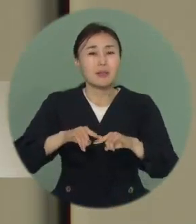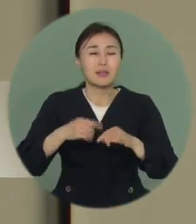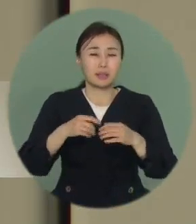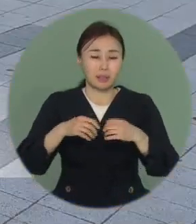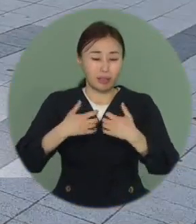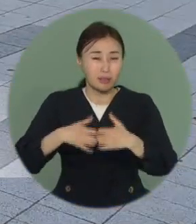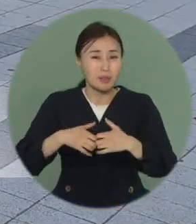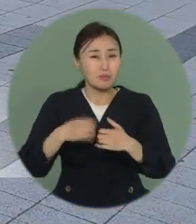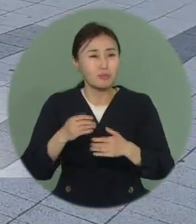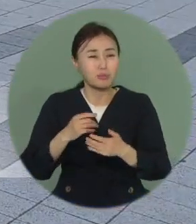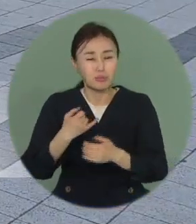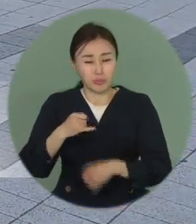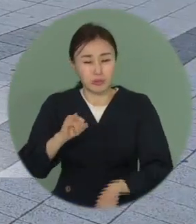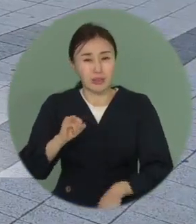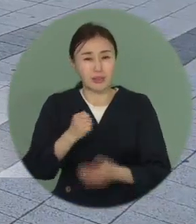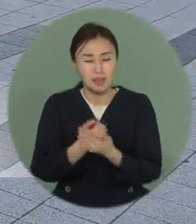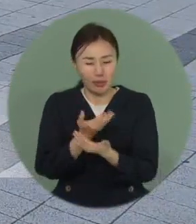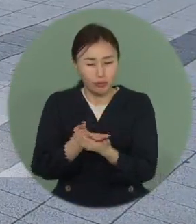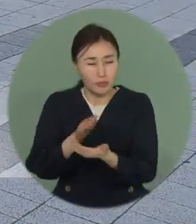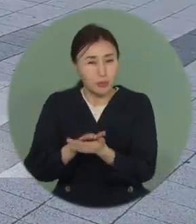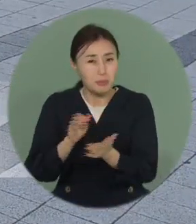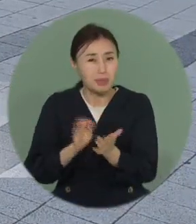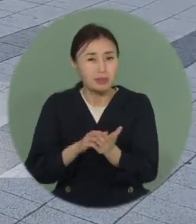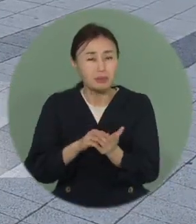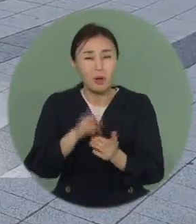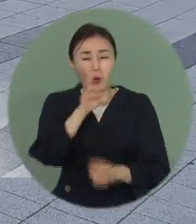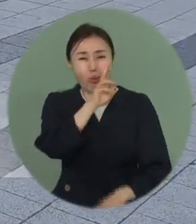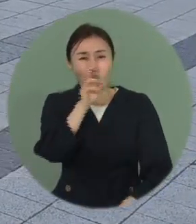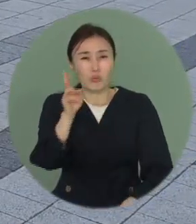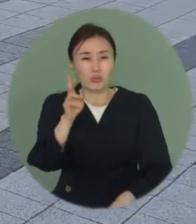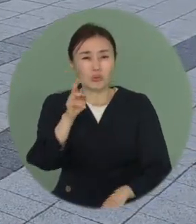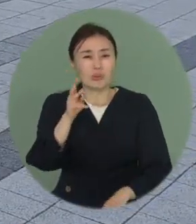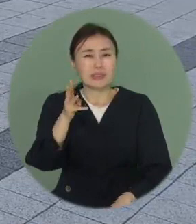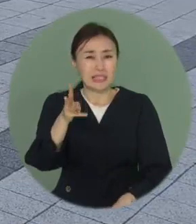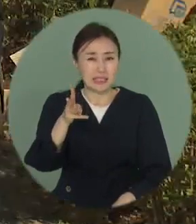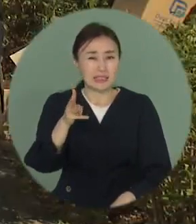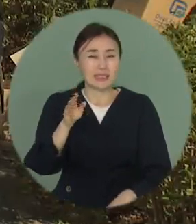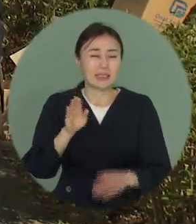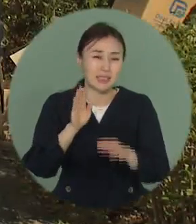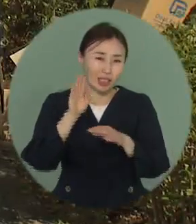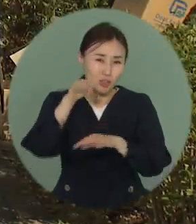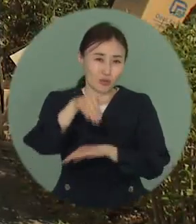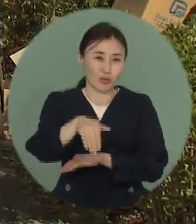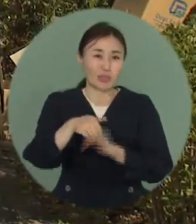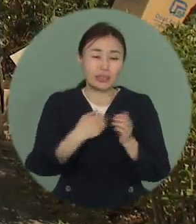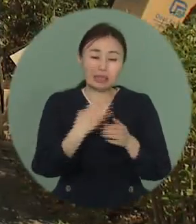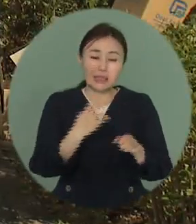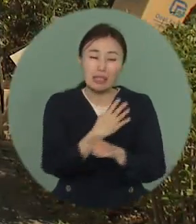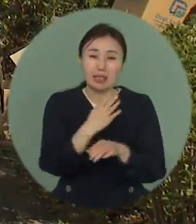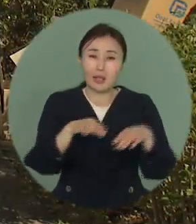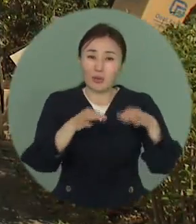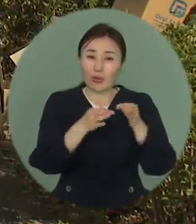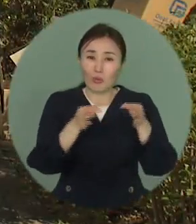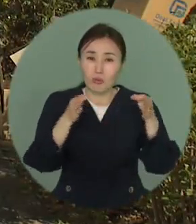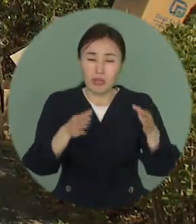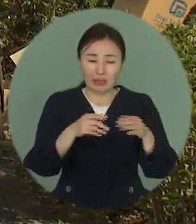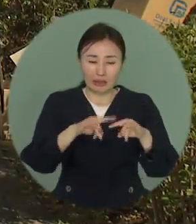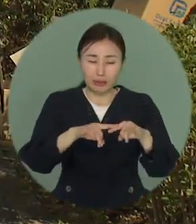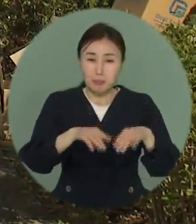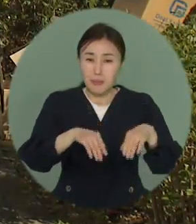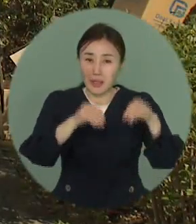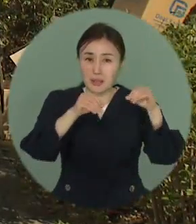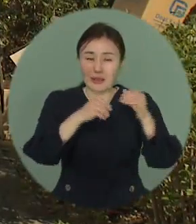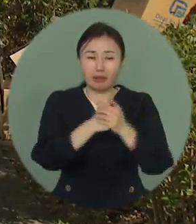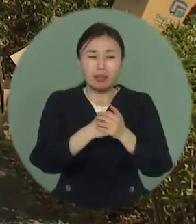등 긴급 복구에 나섰지만 전력이 돌아온 건 오후 3시가 넘어서였다 4시간 넘게 전기 공급이 끊기면서